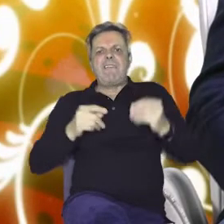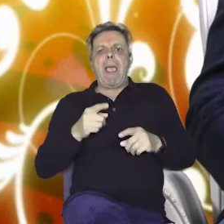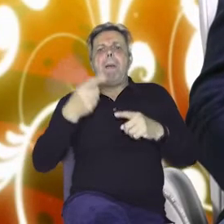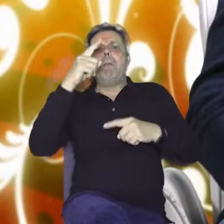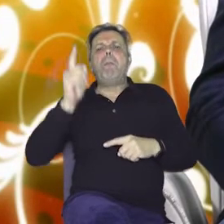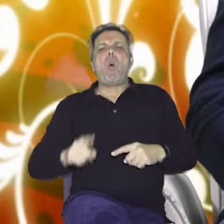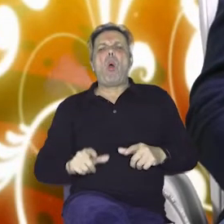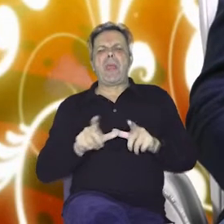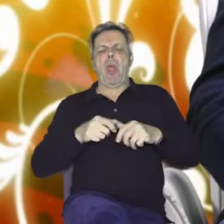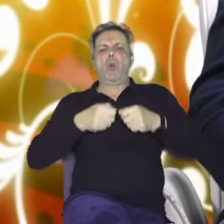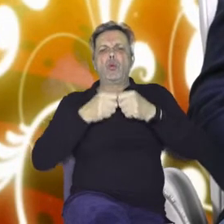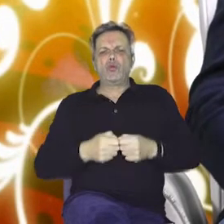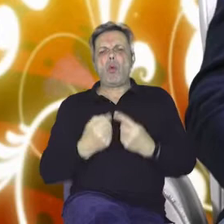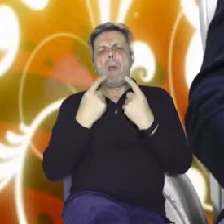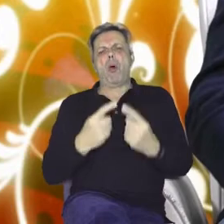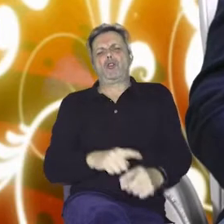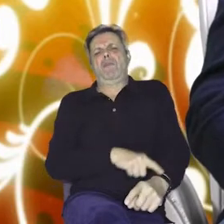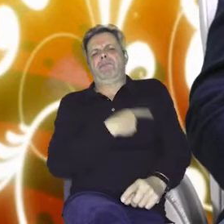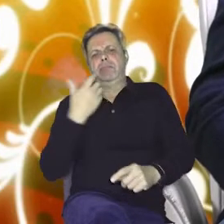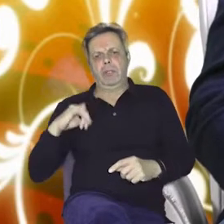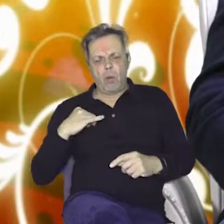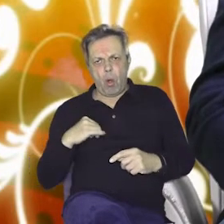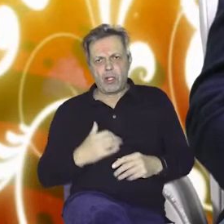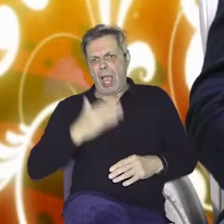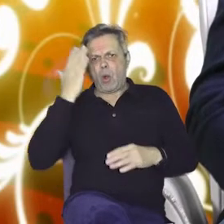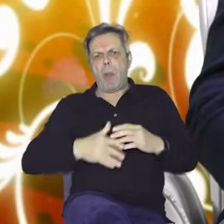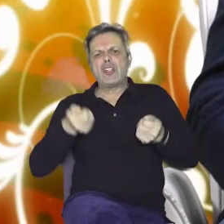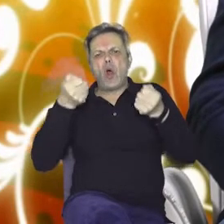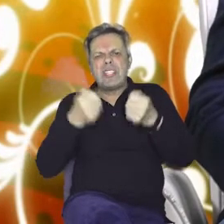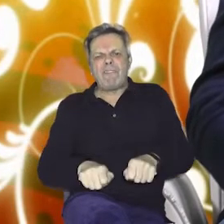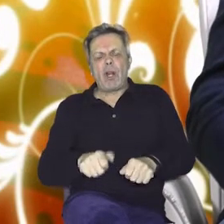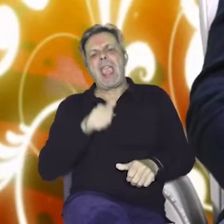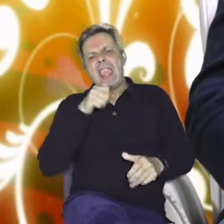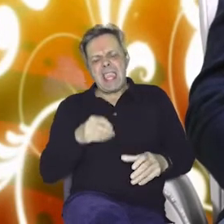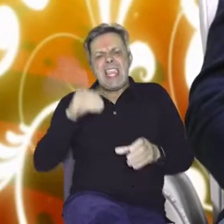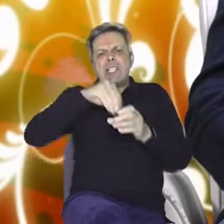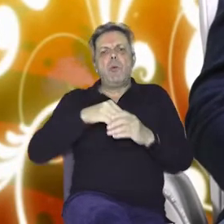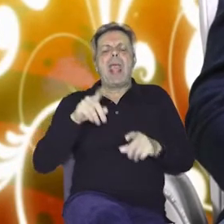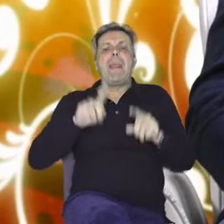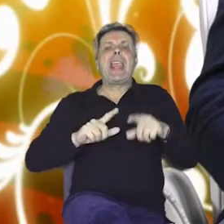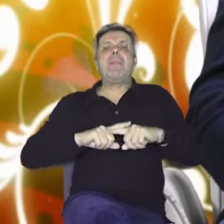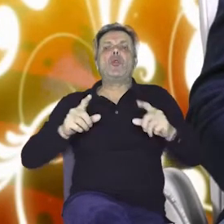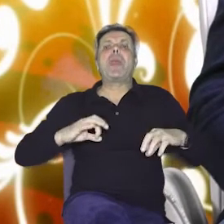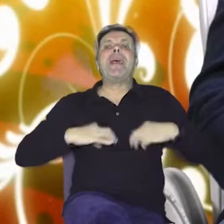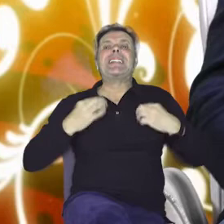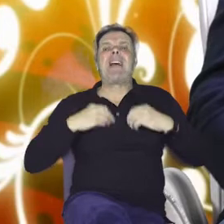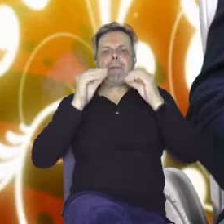koje postoje dugi niz godina konačno zatvore i ispune nekim drugim zdravim